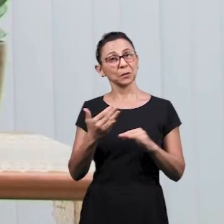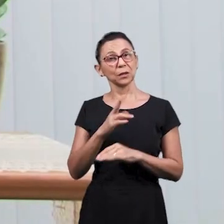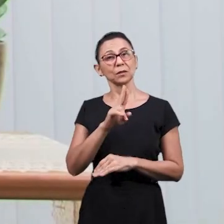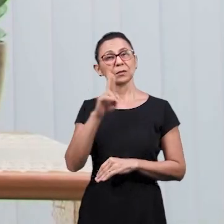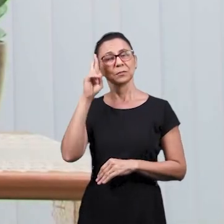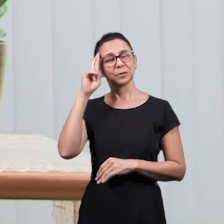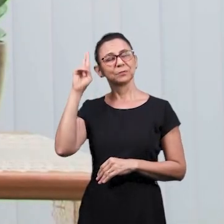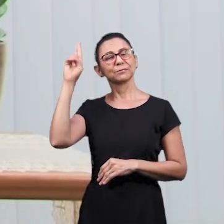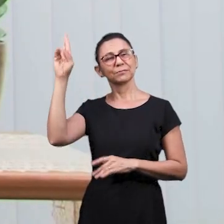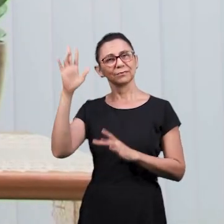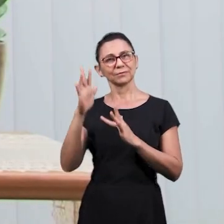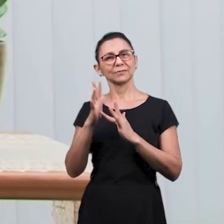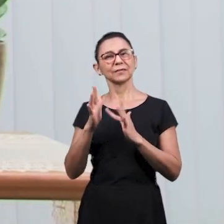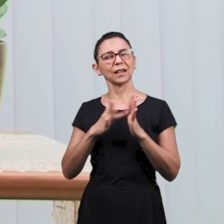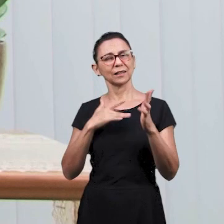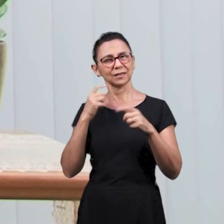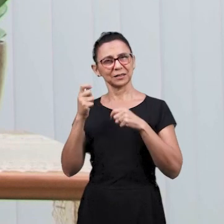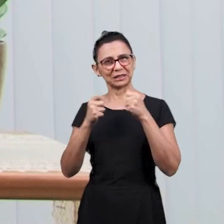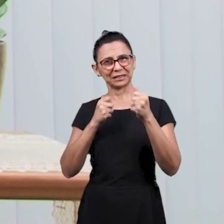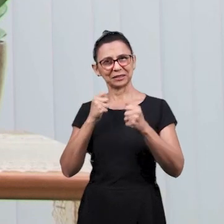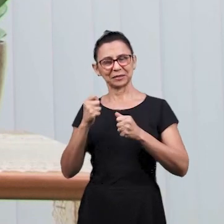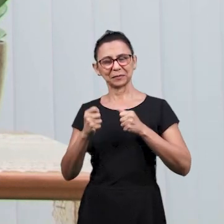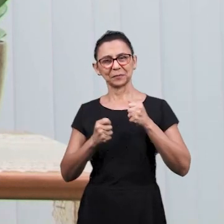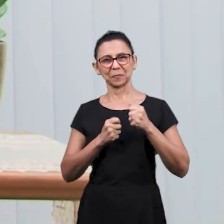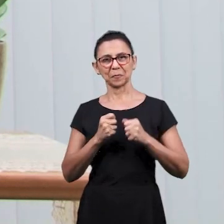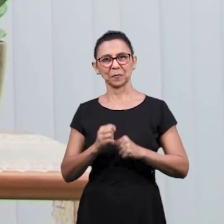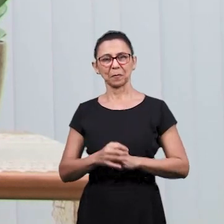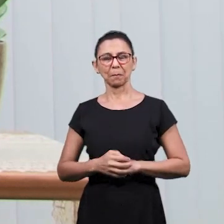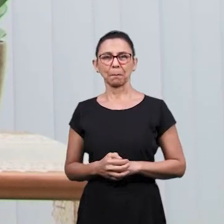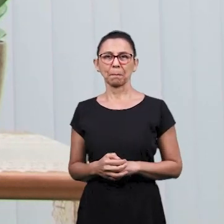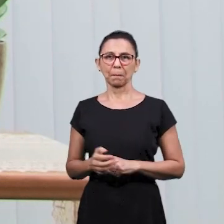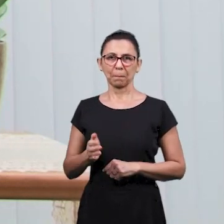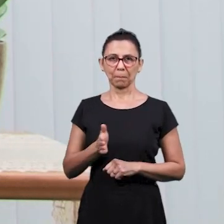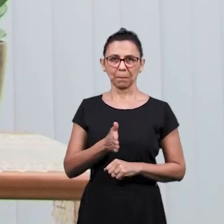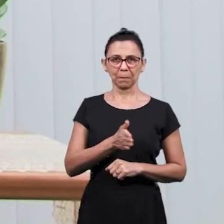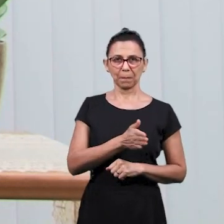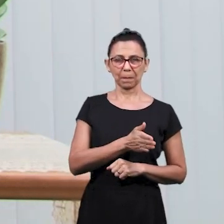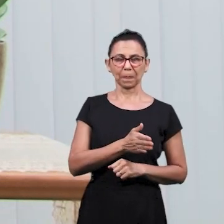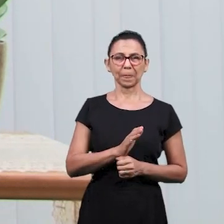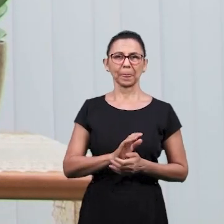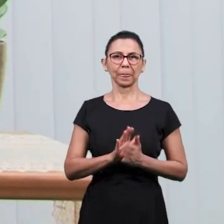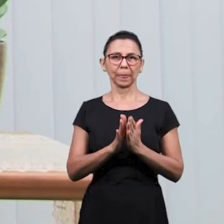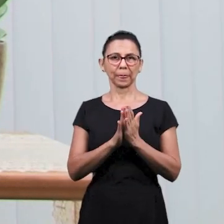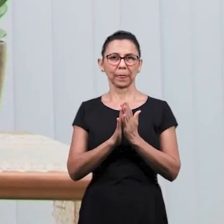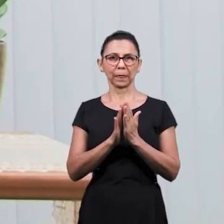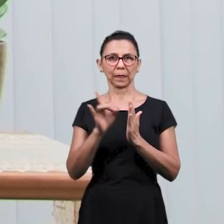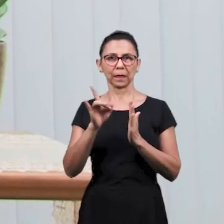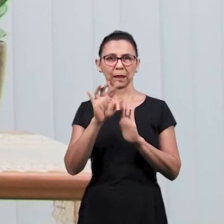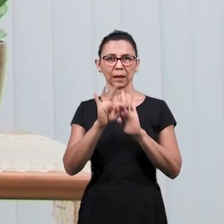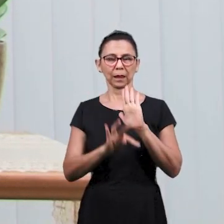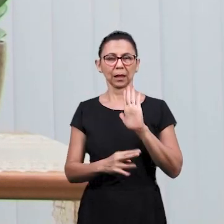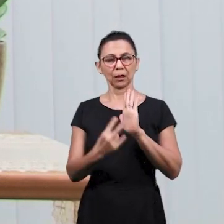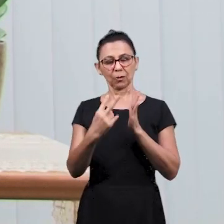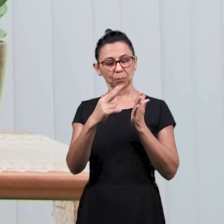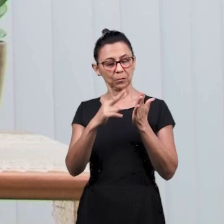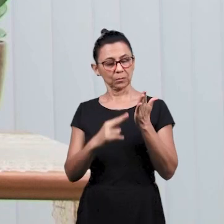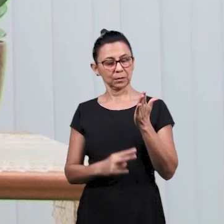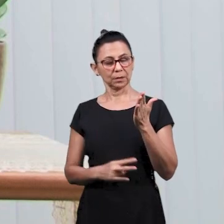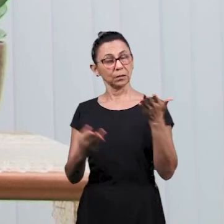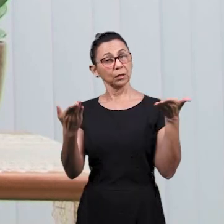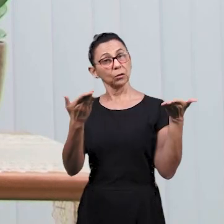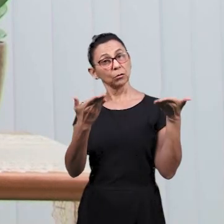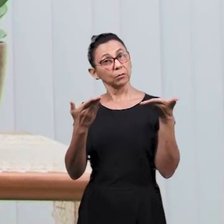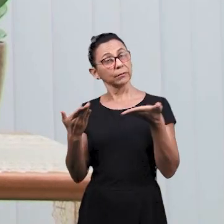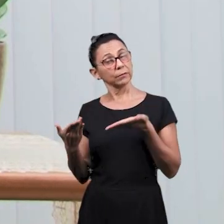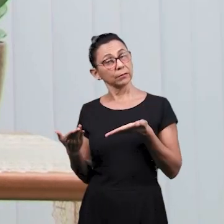Господа Иисуса, аллилуйя! Мы прочитаем отрывок из